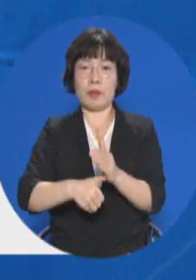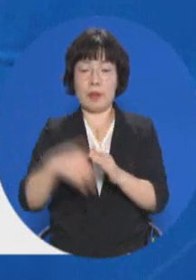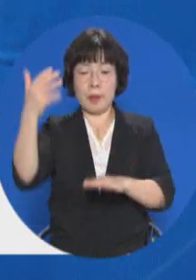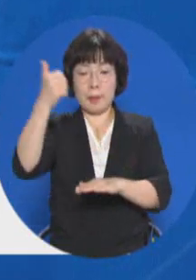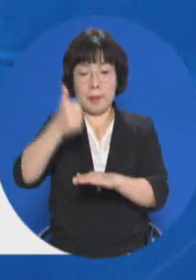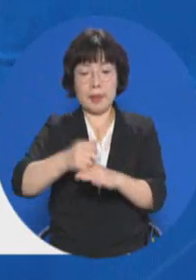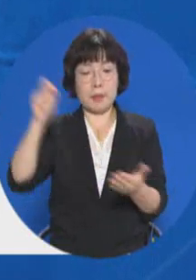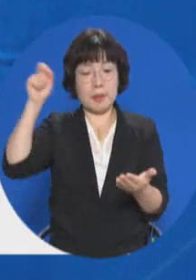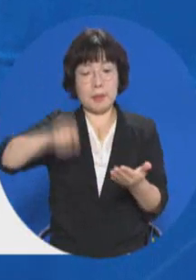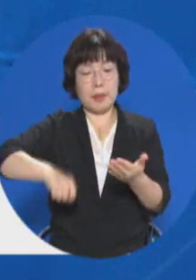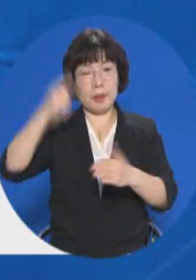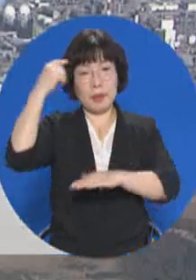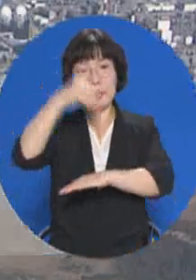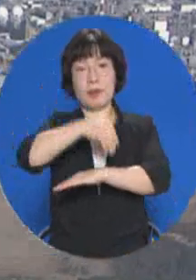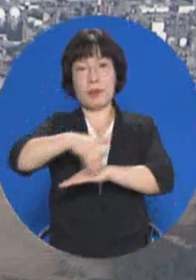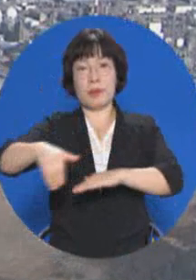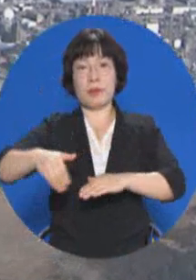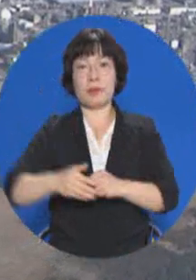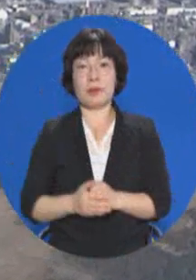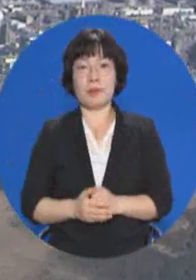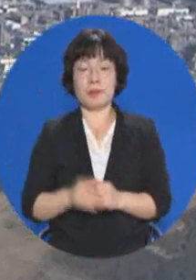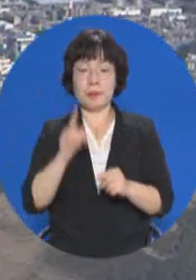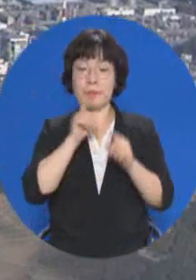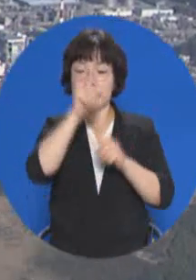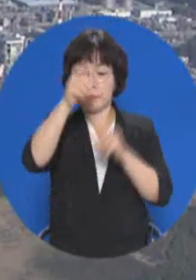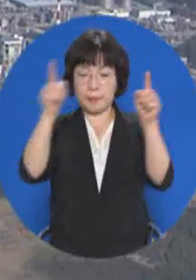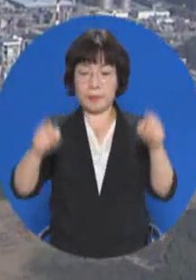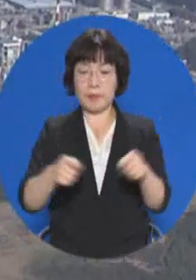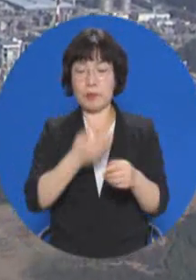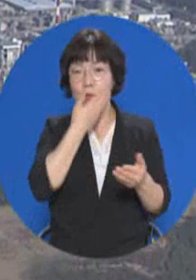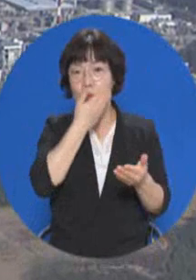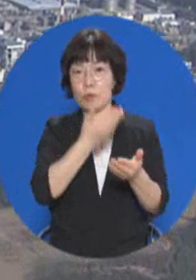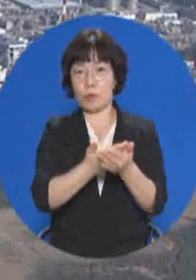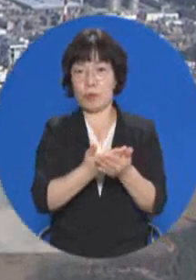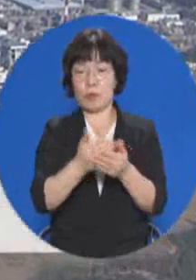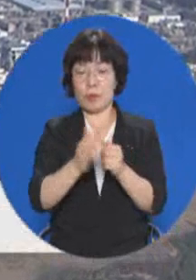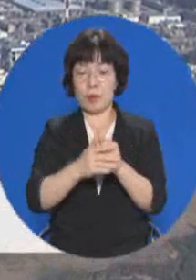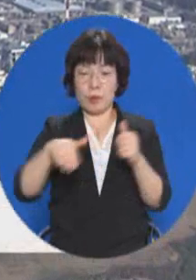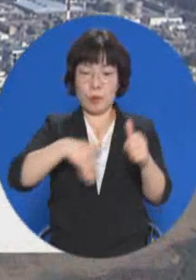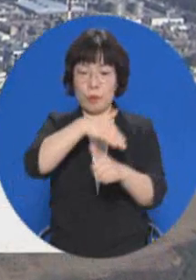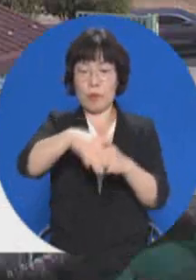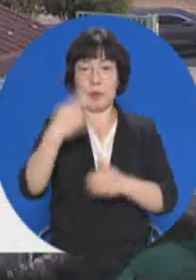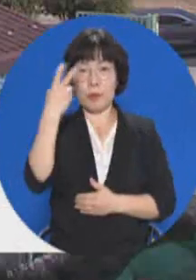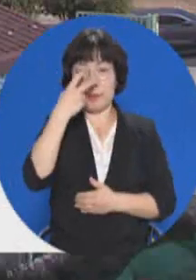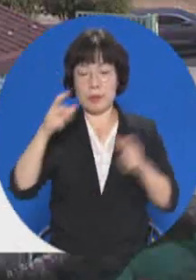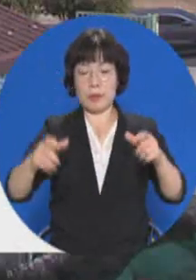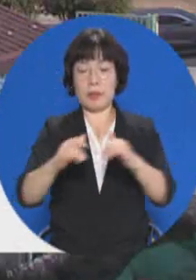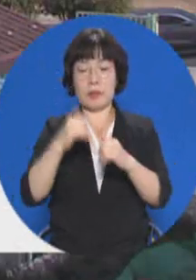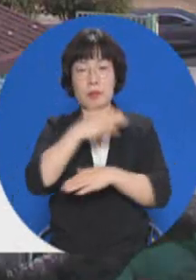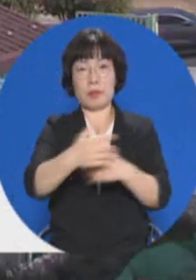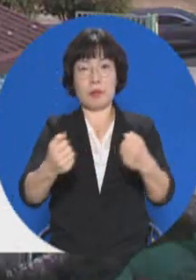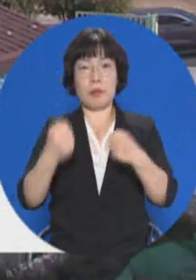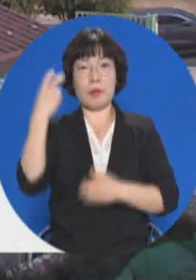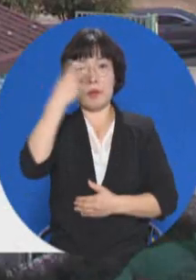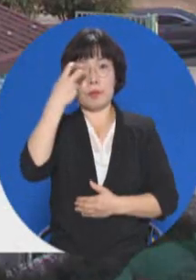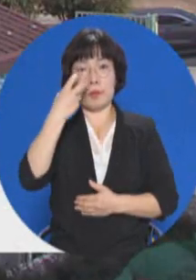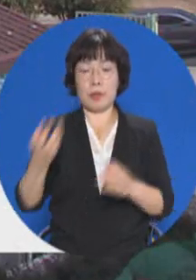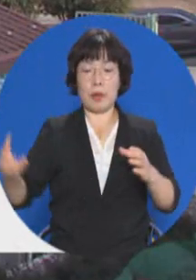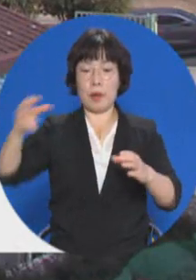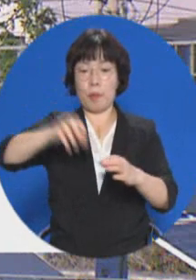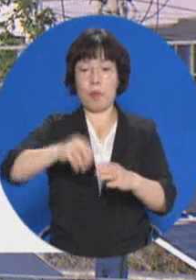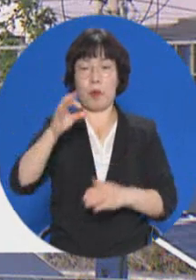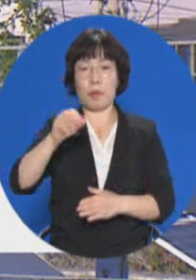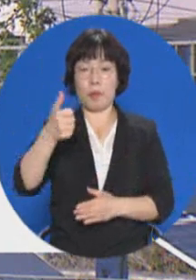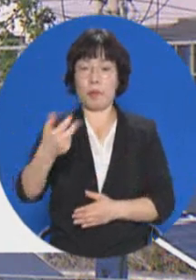최종 결정할 계획입니다. 권고안의 핵심인 여수산단 환경 실태조사와 주민 건강 역학조사에 들어가는